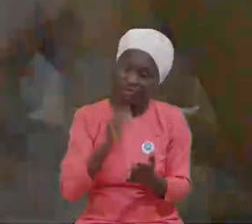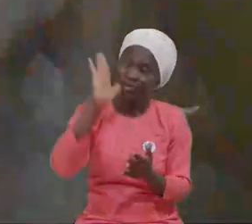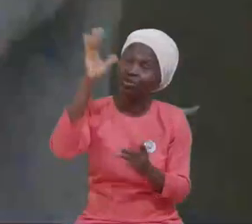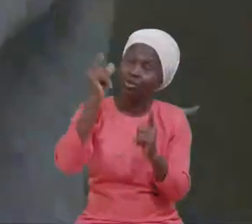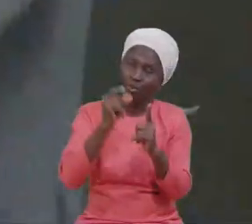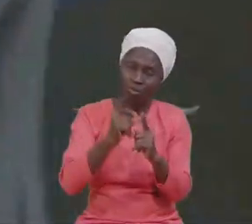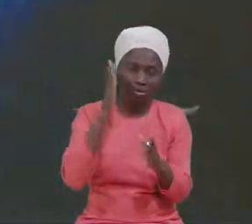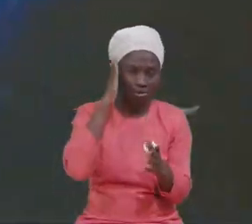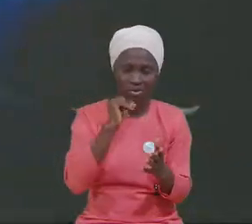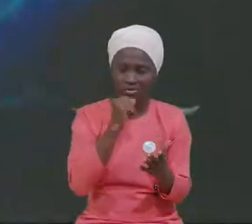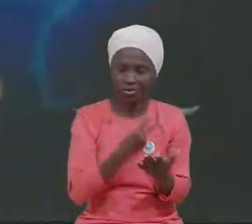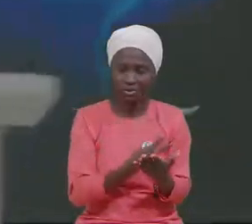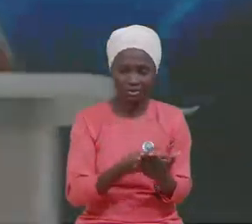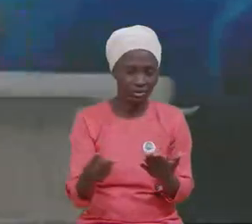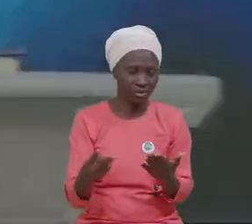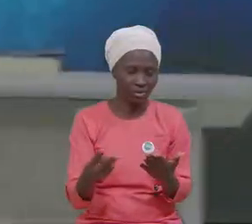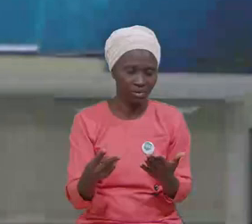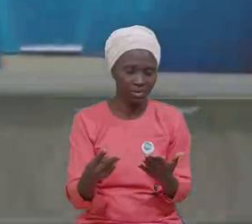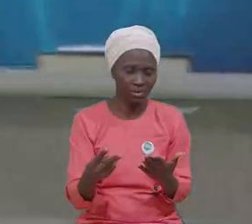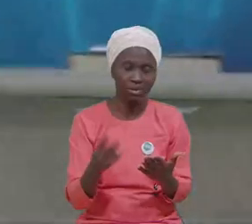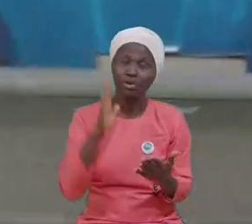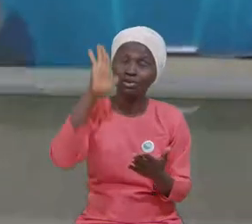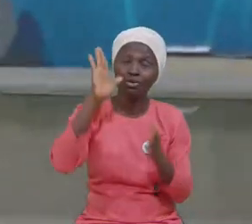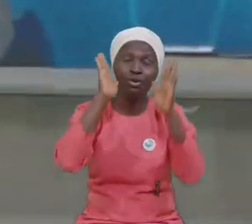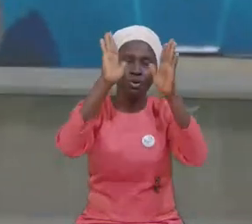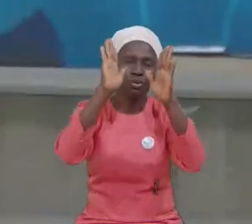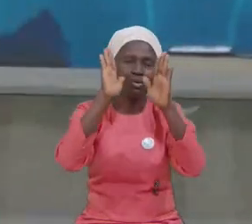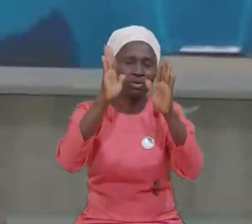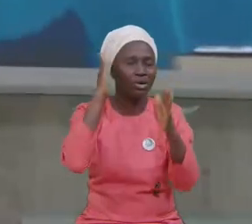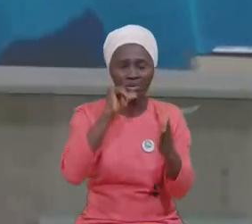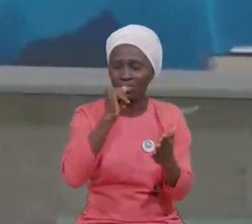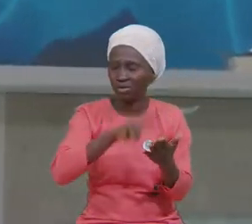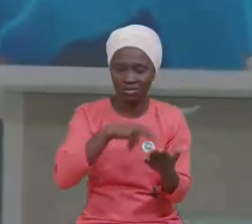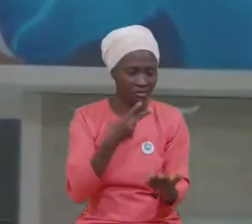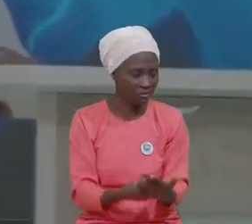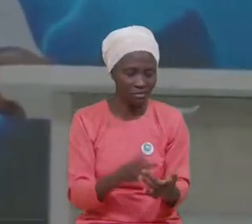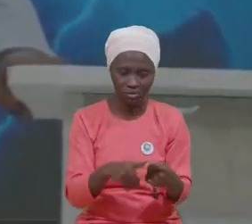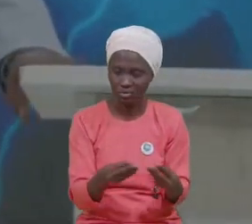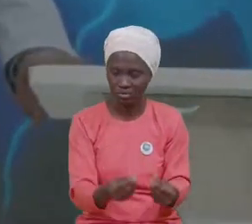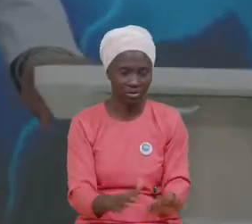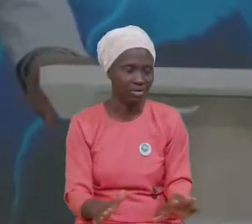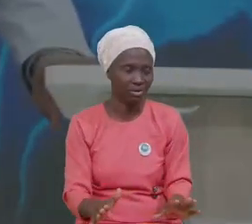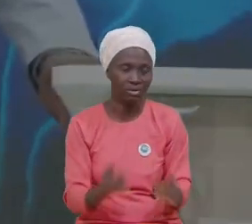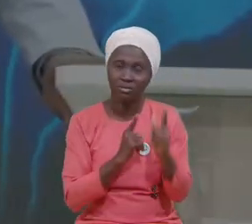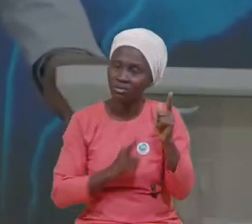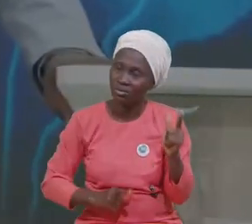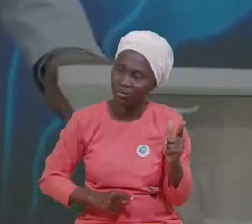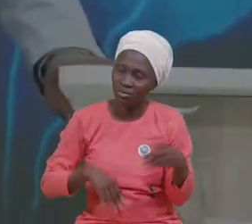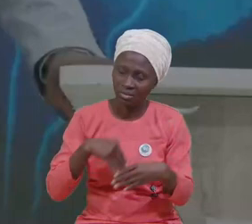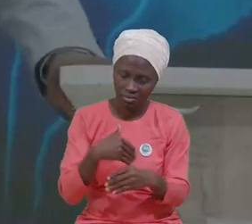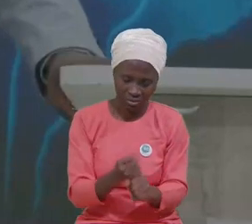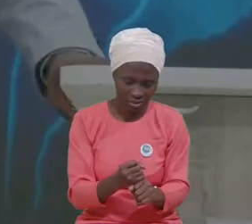Ta parole ne faillira pas. Les prodiges ne tomberont pas par terre. Seigneur,